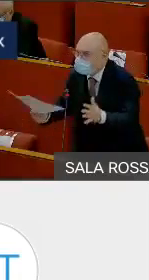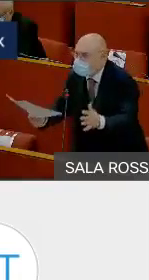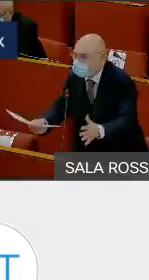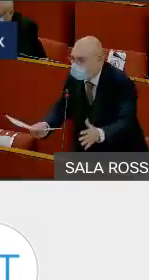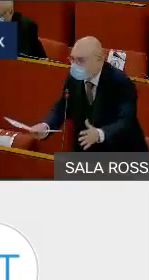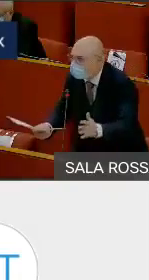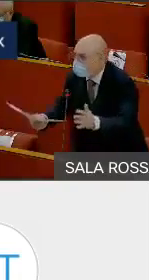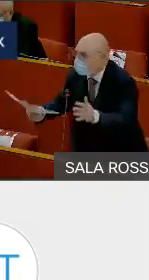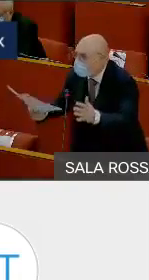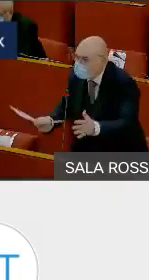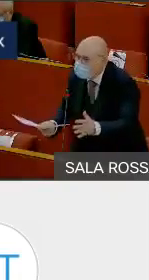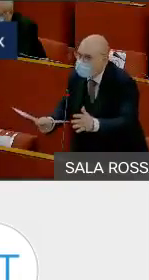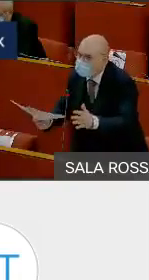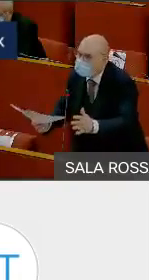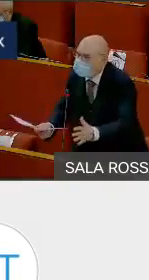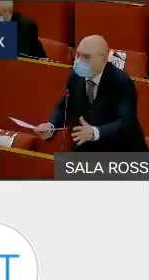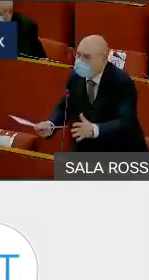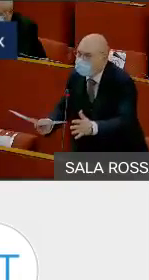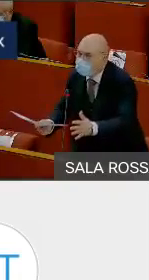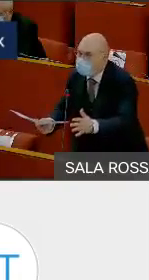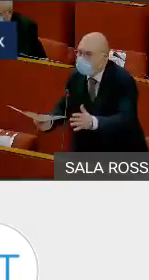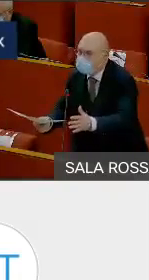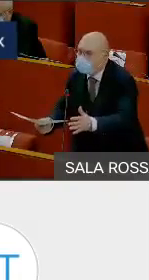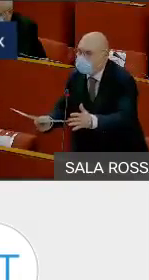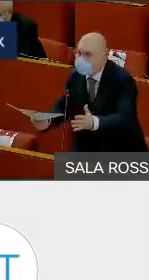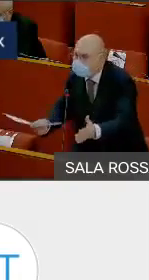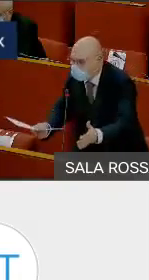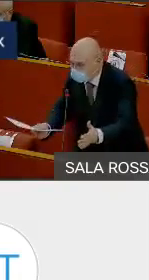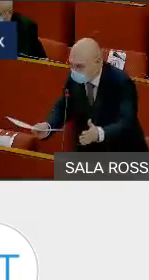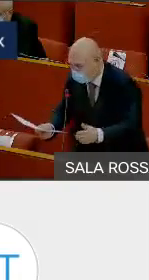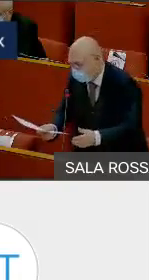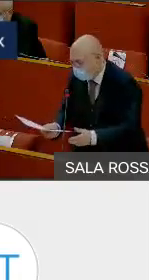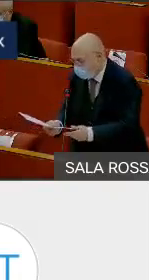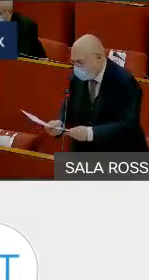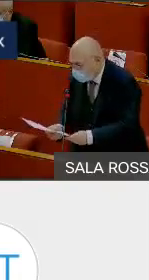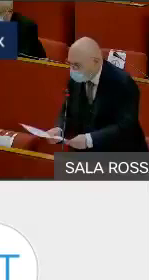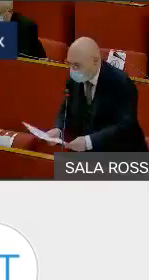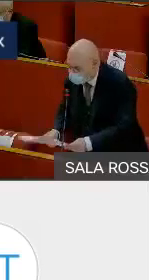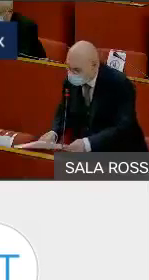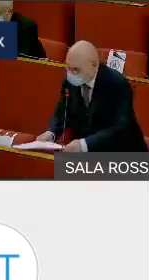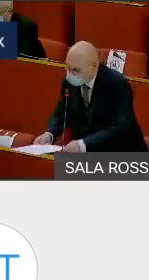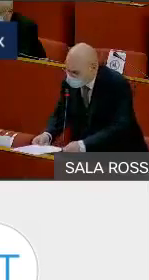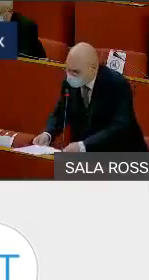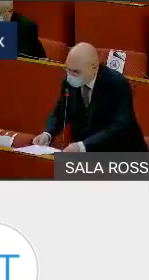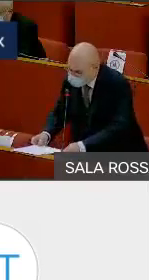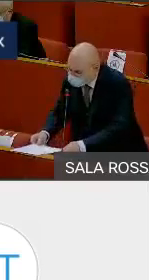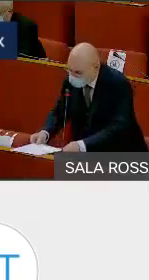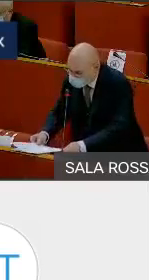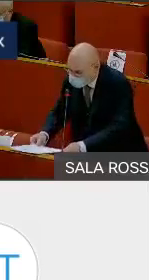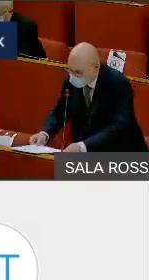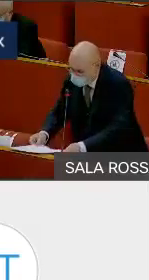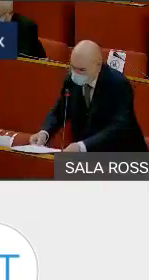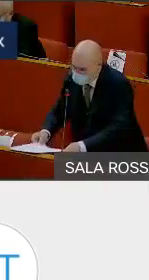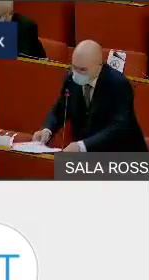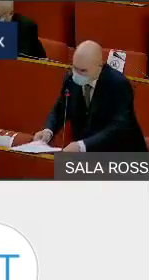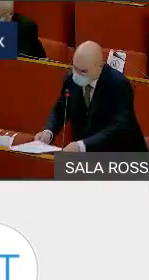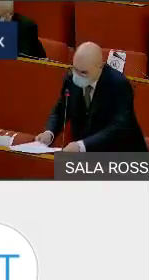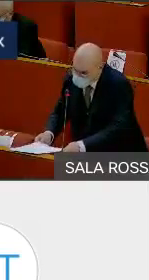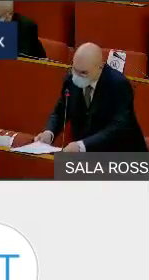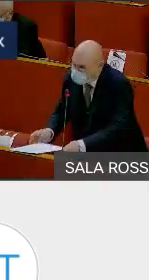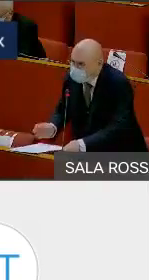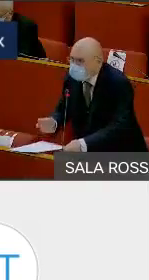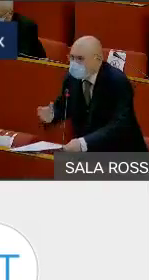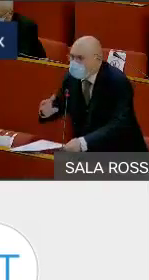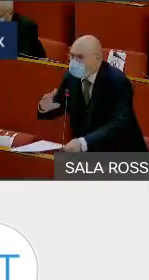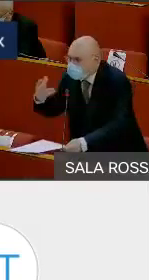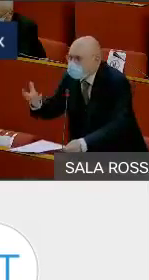succede con una delibera che a questi contenuti e allora si parte da 202 che